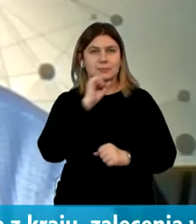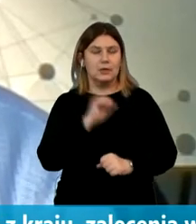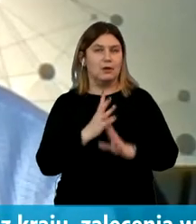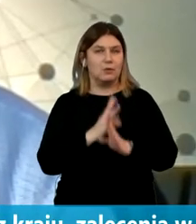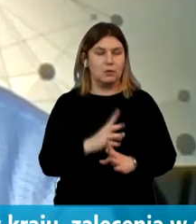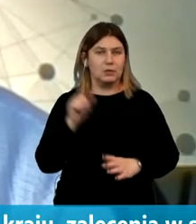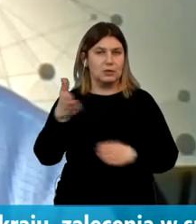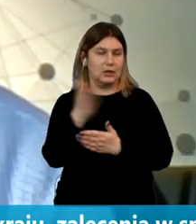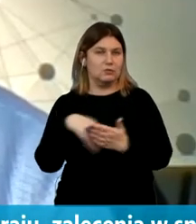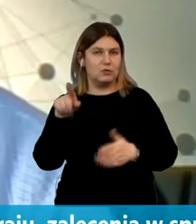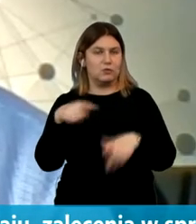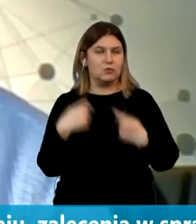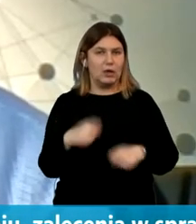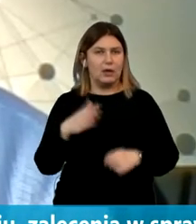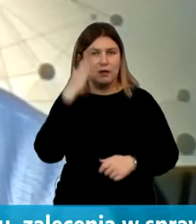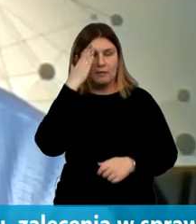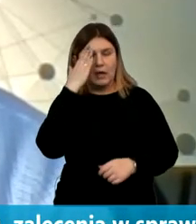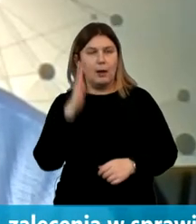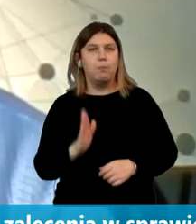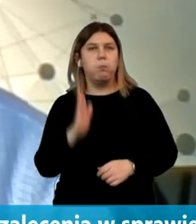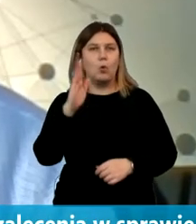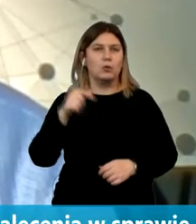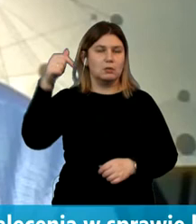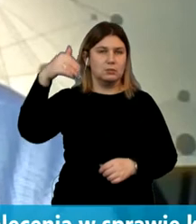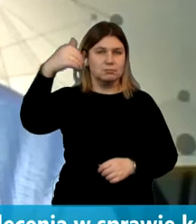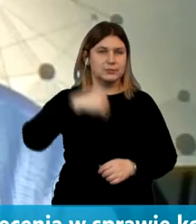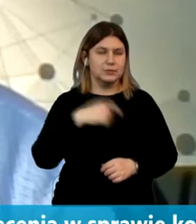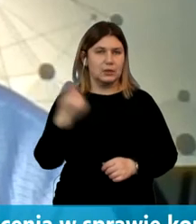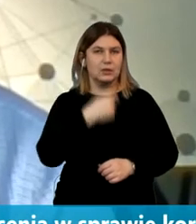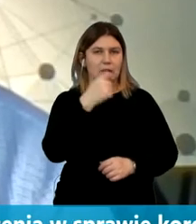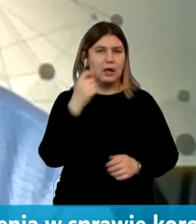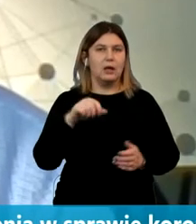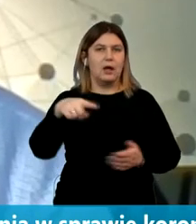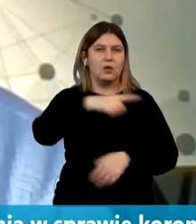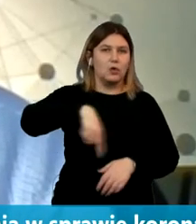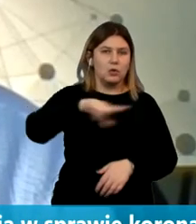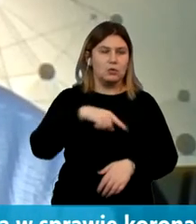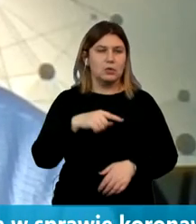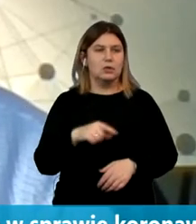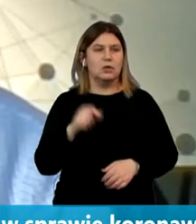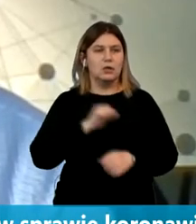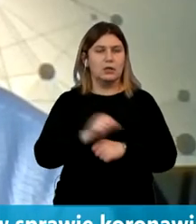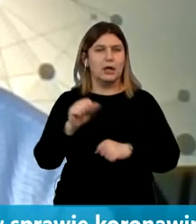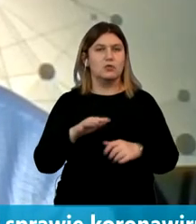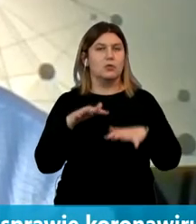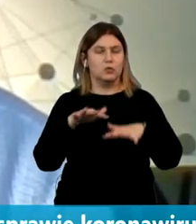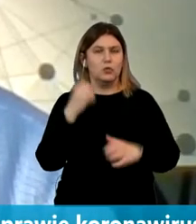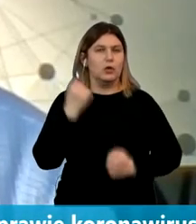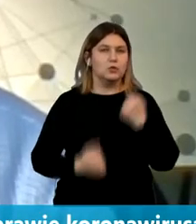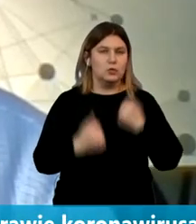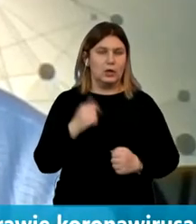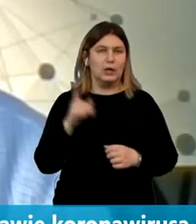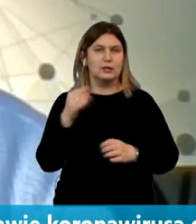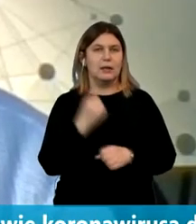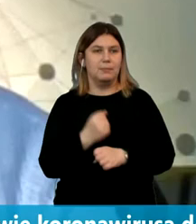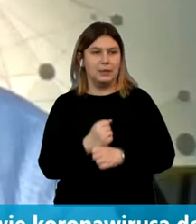części Szczecina. Wiemy, że z północy bardzo dużo osób jeździ przez to rondo, więc jest to wielkie wyzwanie. Wiem, że trwają prace nad tym